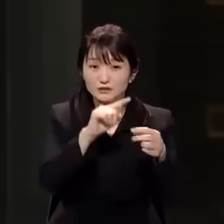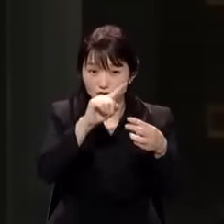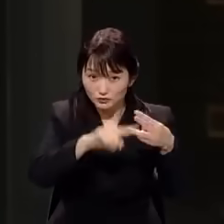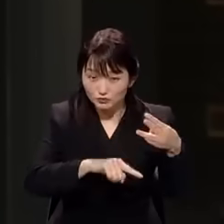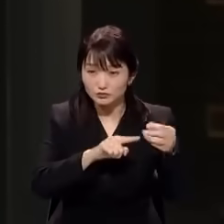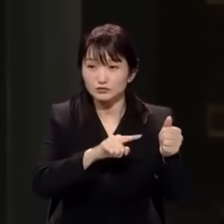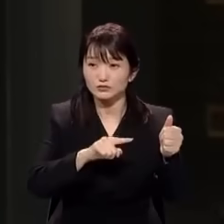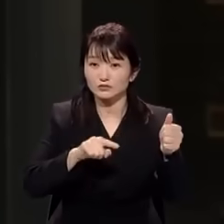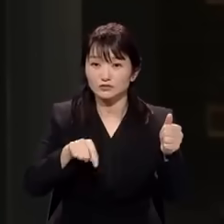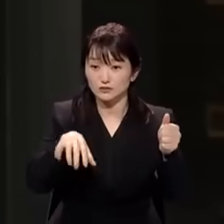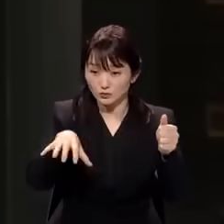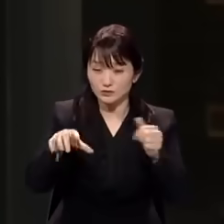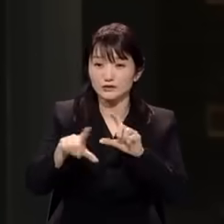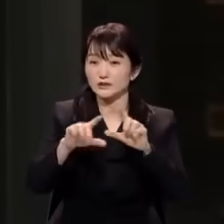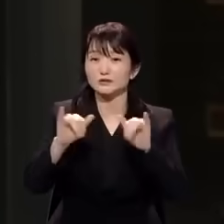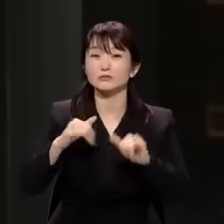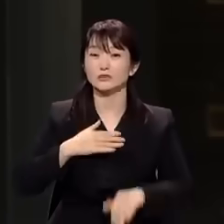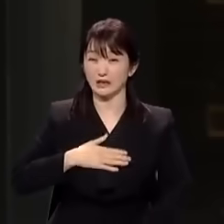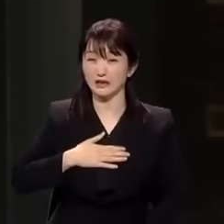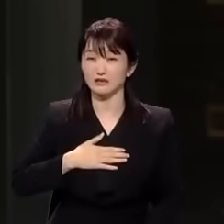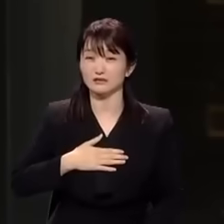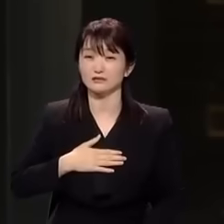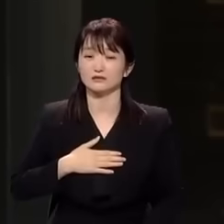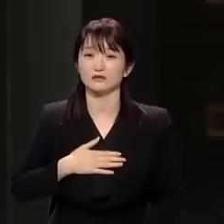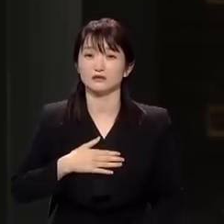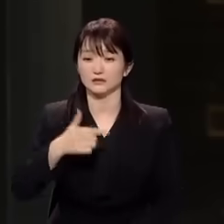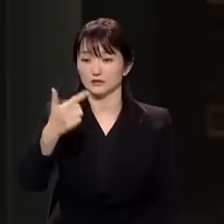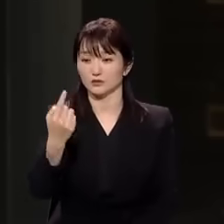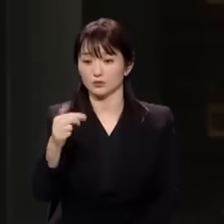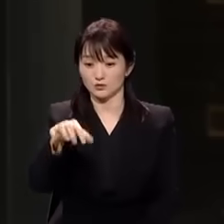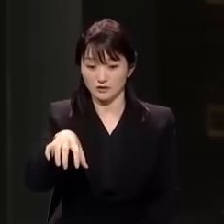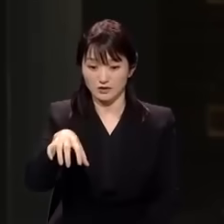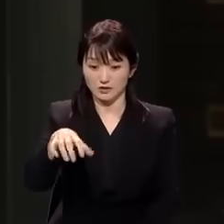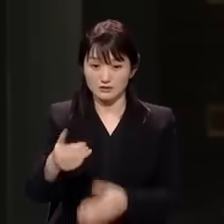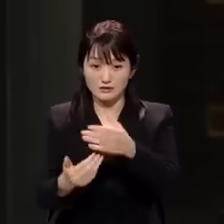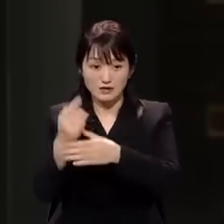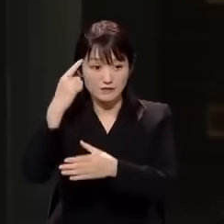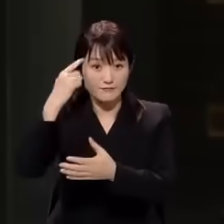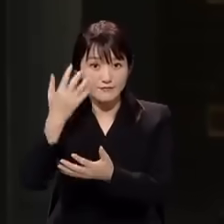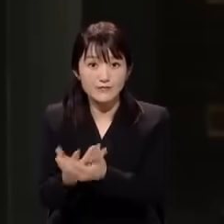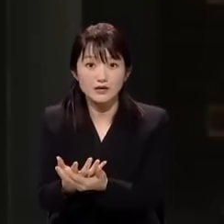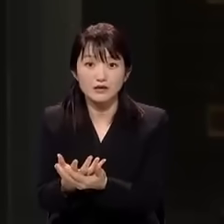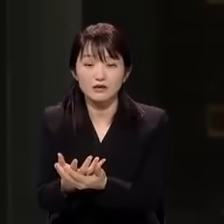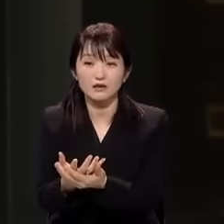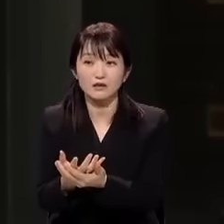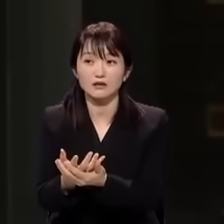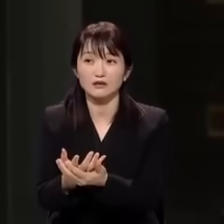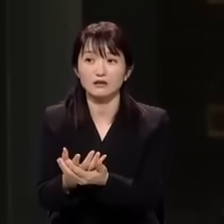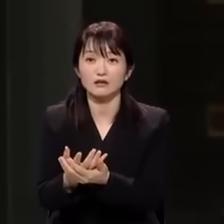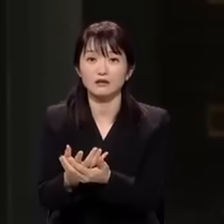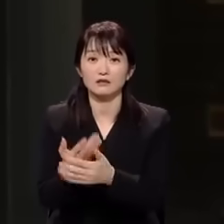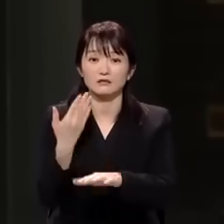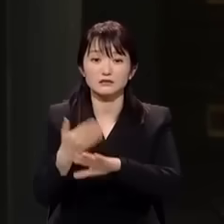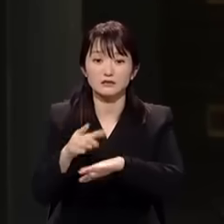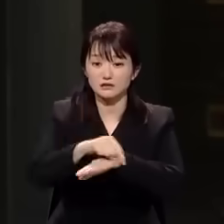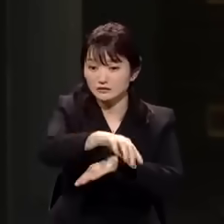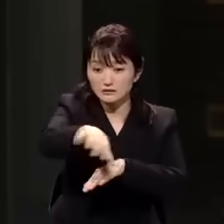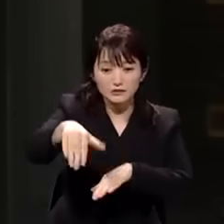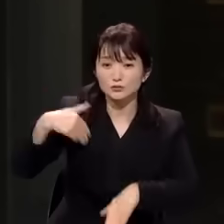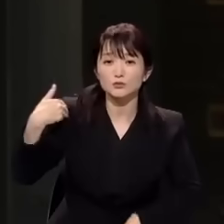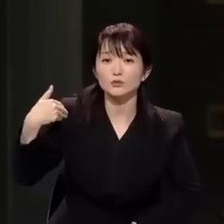아마 다 아실 거예요 지금이 사건이 워낙 충남 논산에서 충격을 안겨 가지고 최 다른 지역은 몰라도